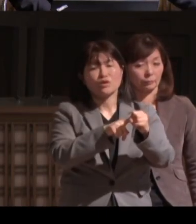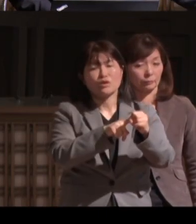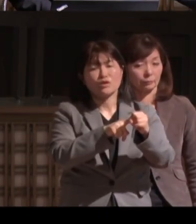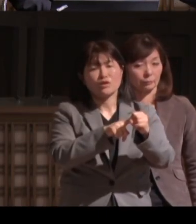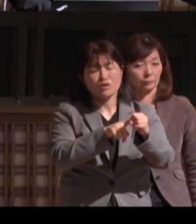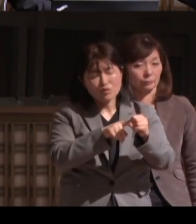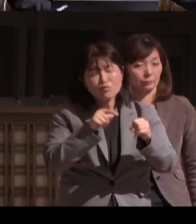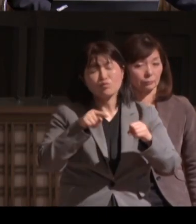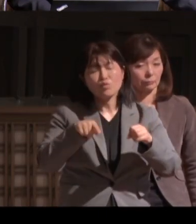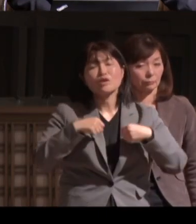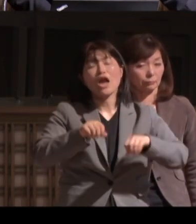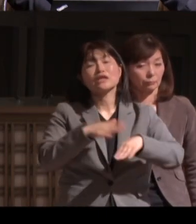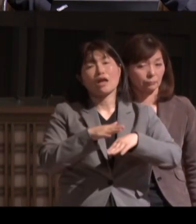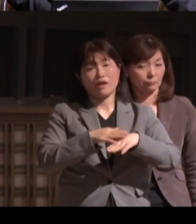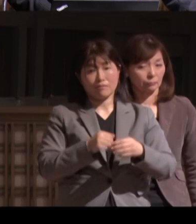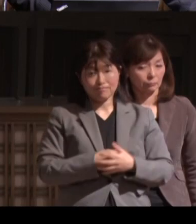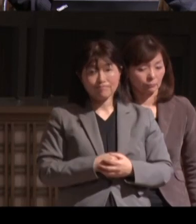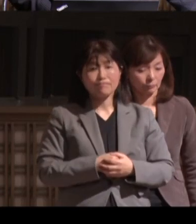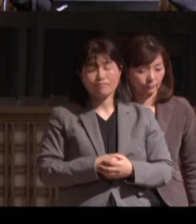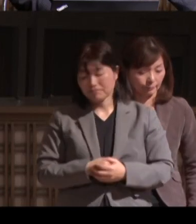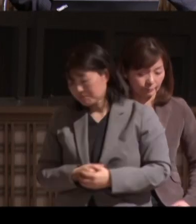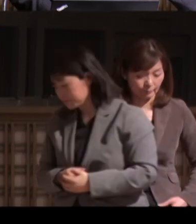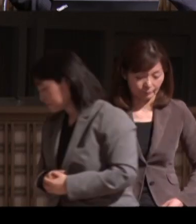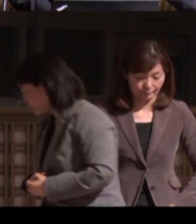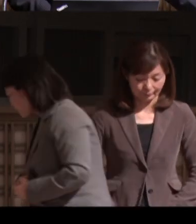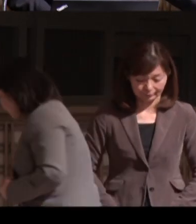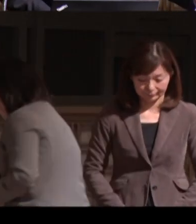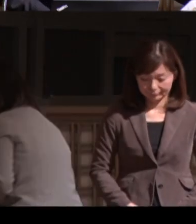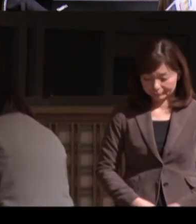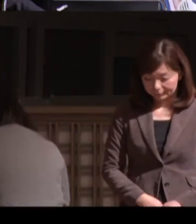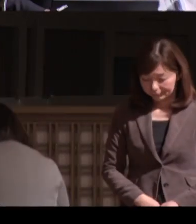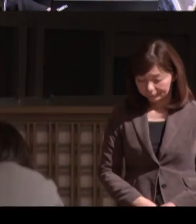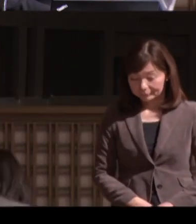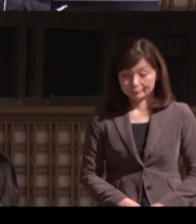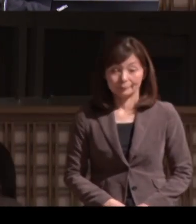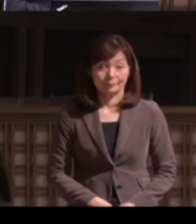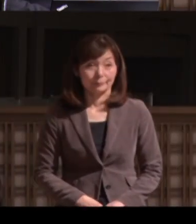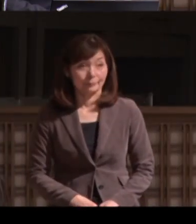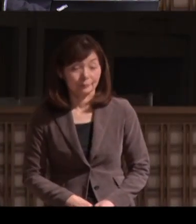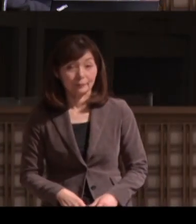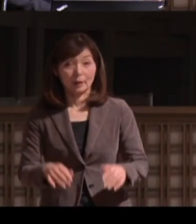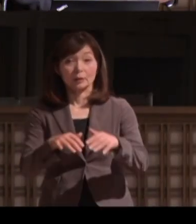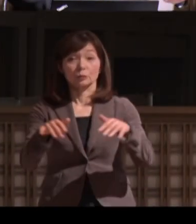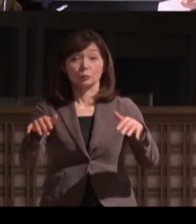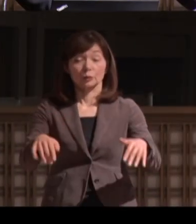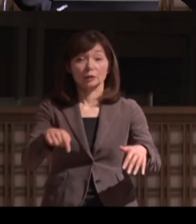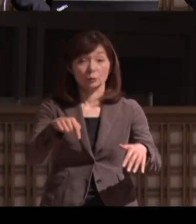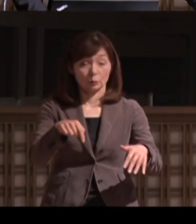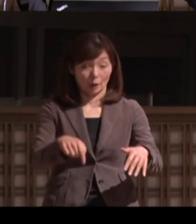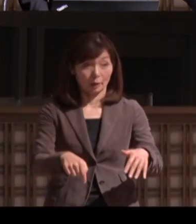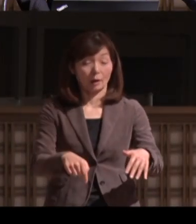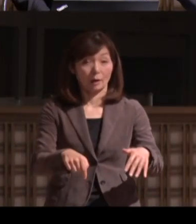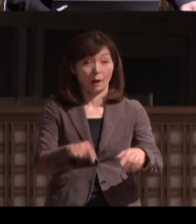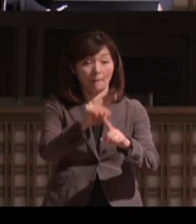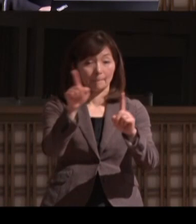組織でございますそしてえその組織の中の構造は17ページございます